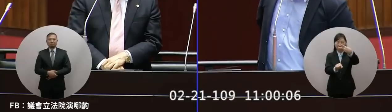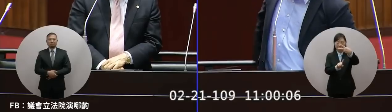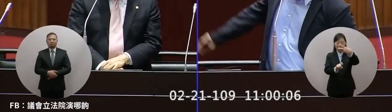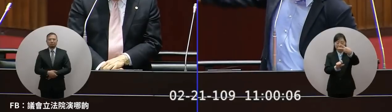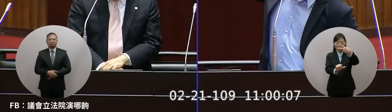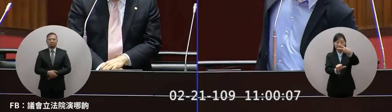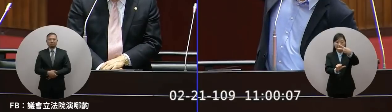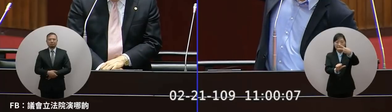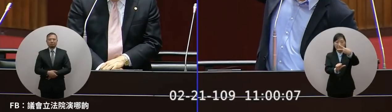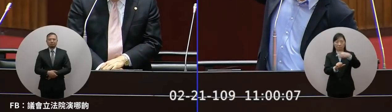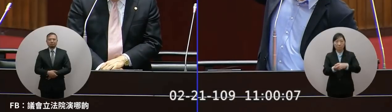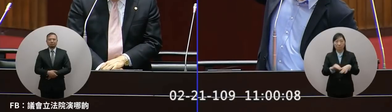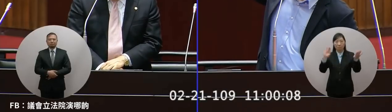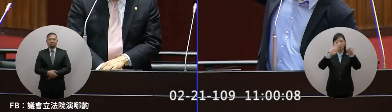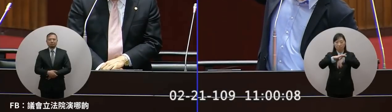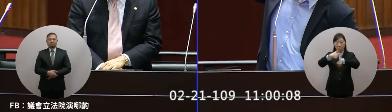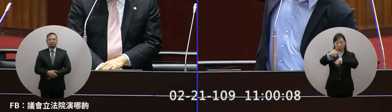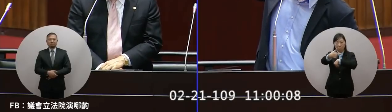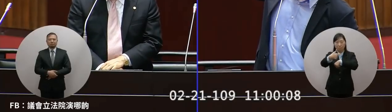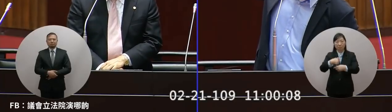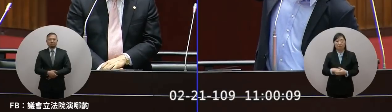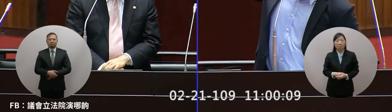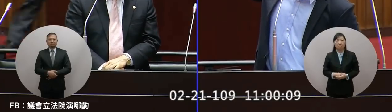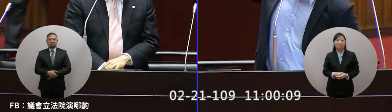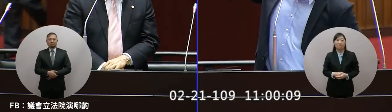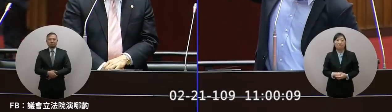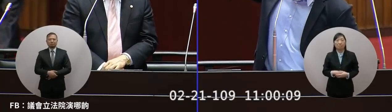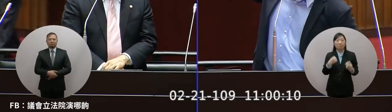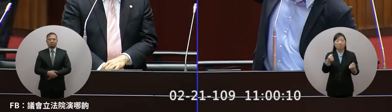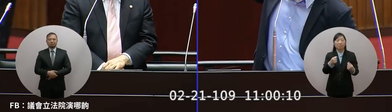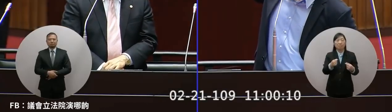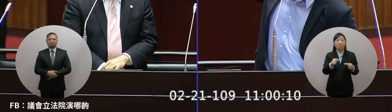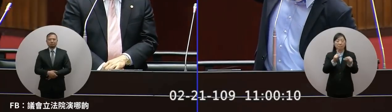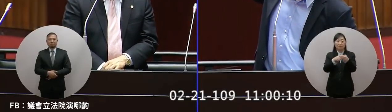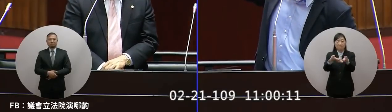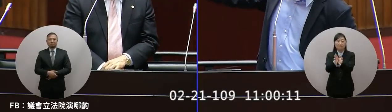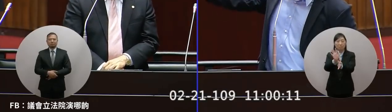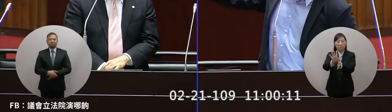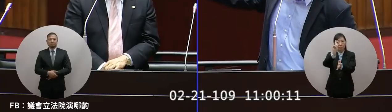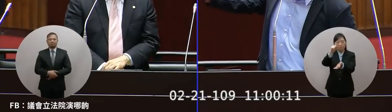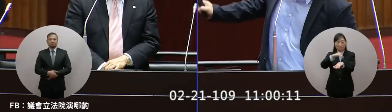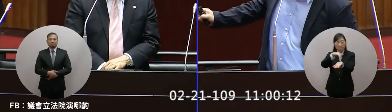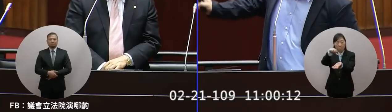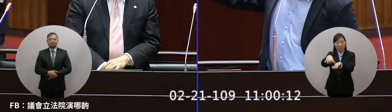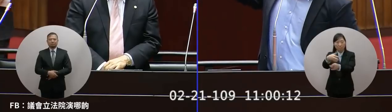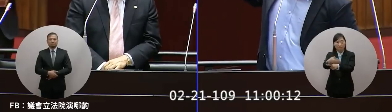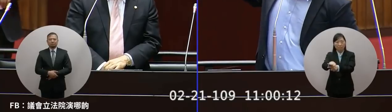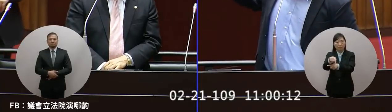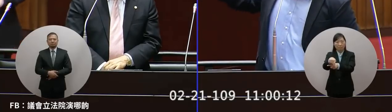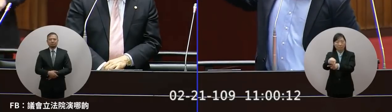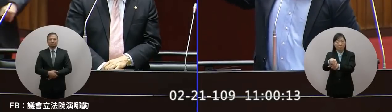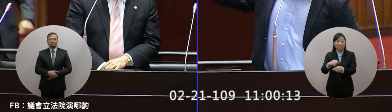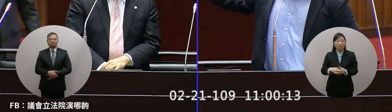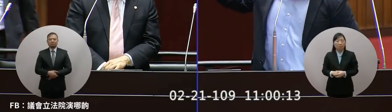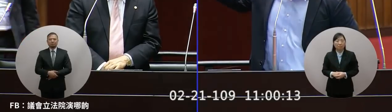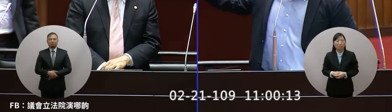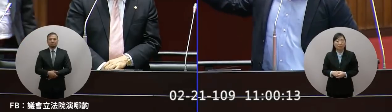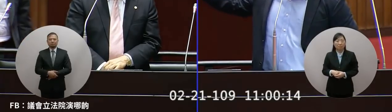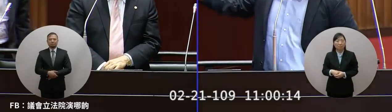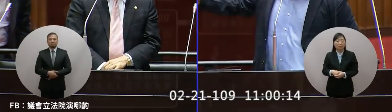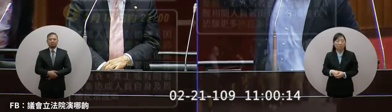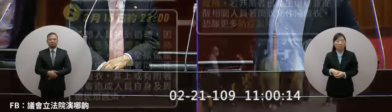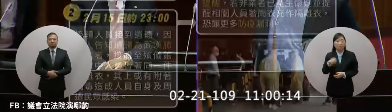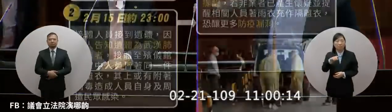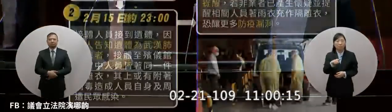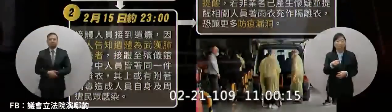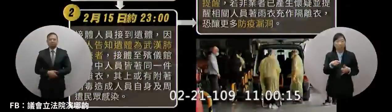候，暗时六点的时阵，吼，他在中部的某一个医院死亡，吼，那事实上他生前也验过